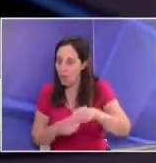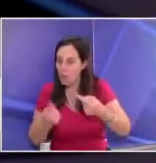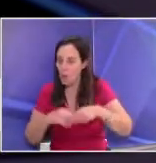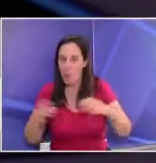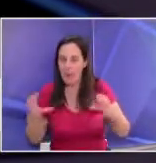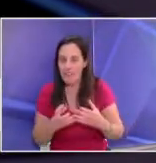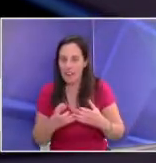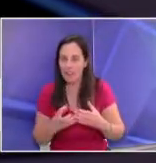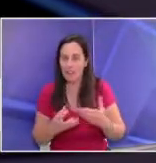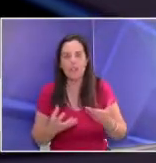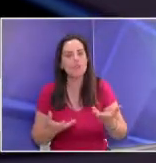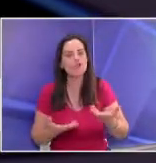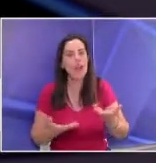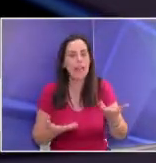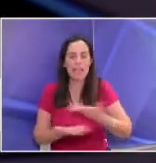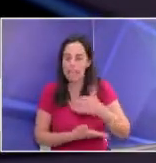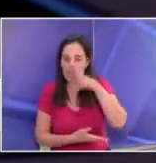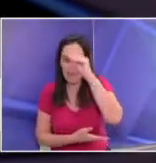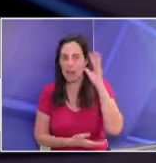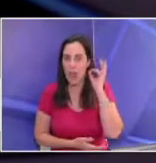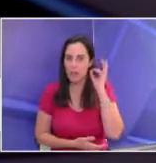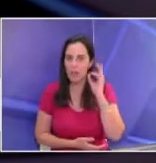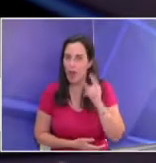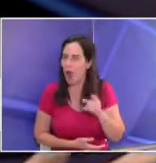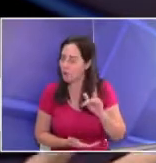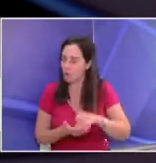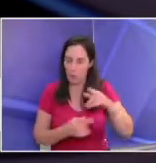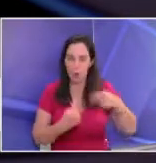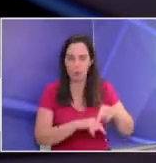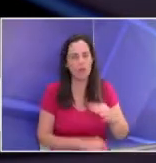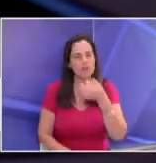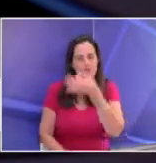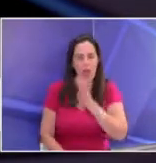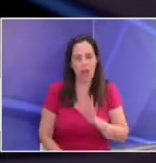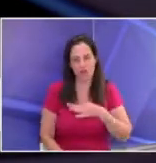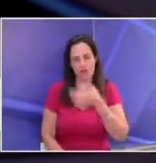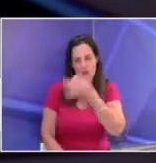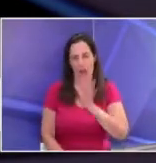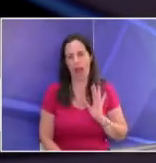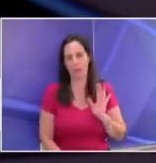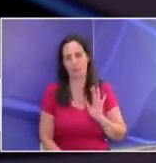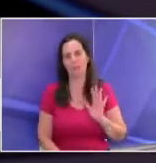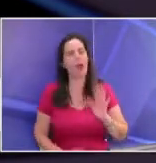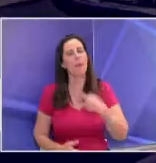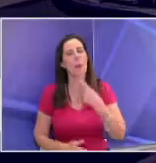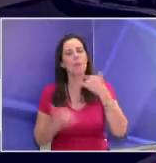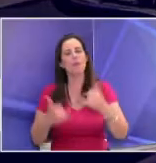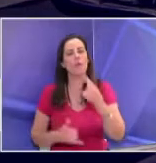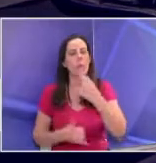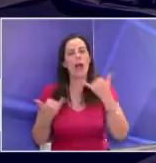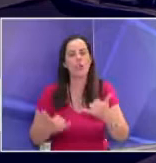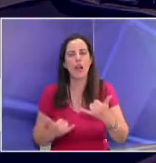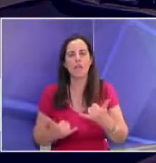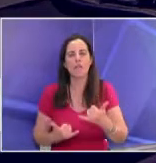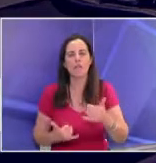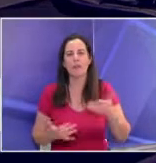בתחום החברתי הזה של יחסי גברים ונשים. אבל הוא נמצא בעוד חוק. תגיד לי שאלה, יריב, יש לי שאלה. כאילו, מה אנחנו מדברים עכשיו? אנחנו מדברים עכשיו על